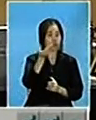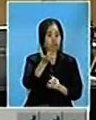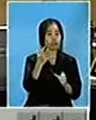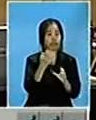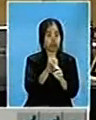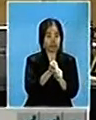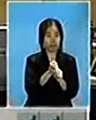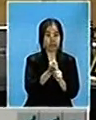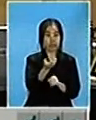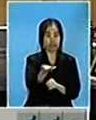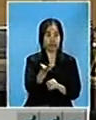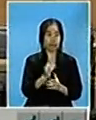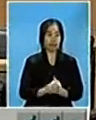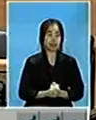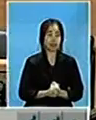ะครับเชิญนะ